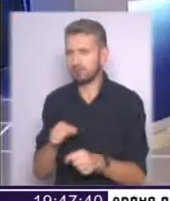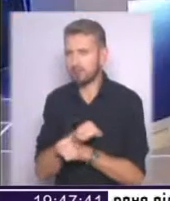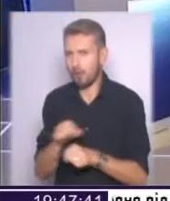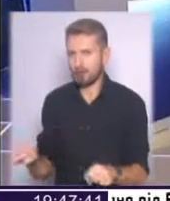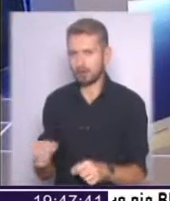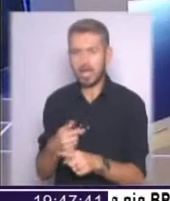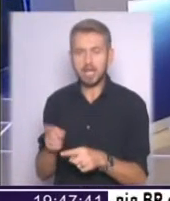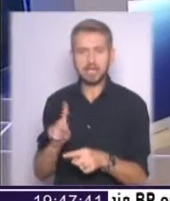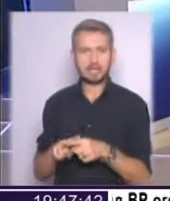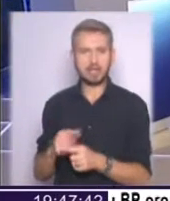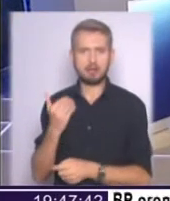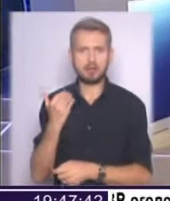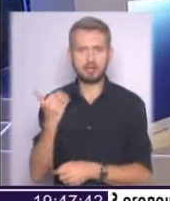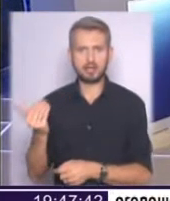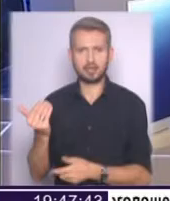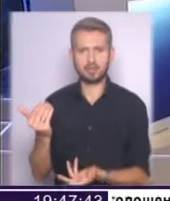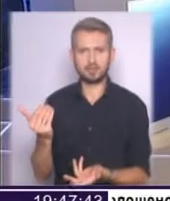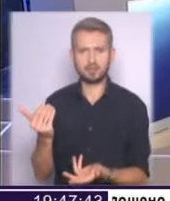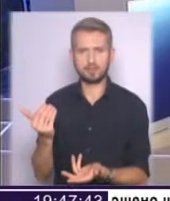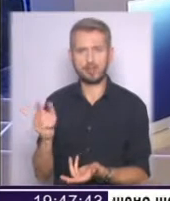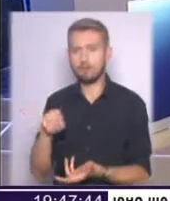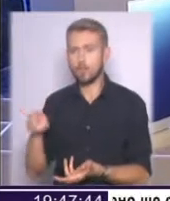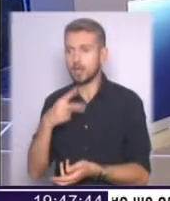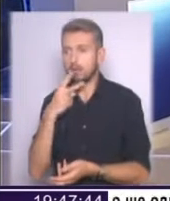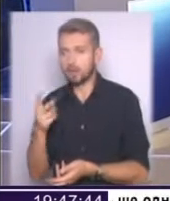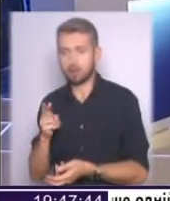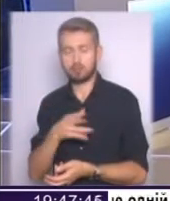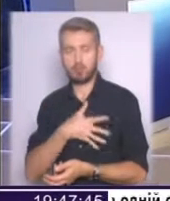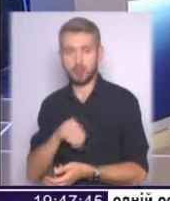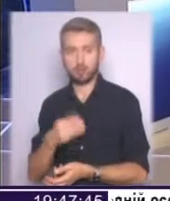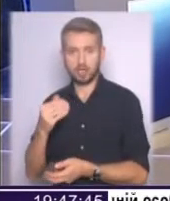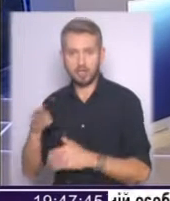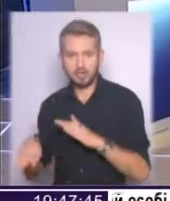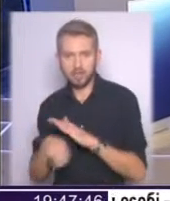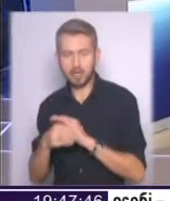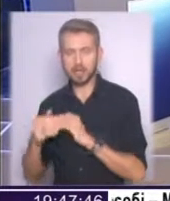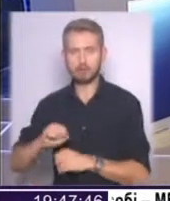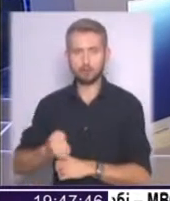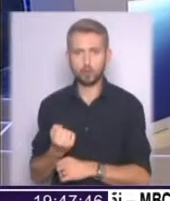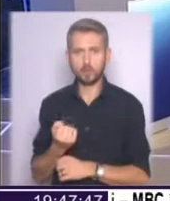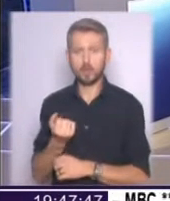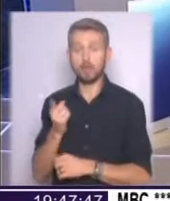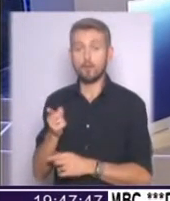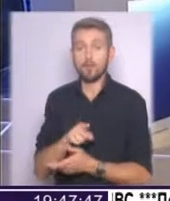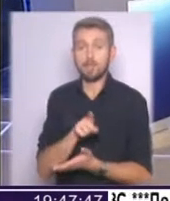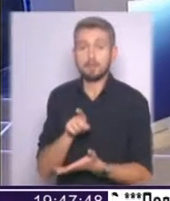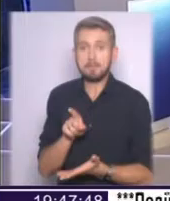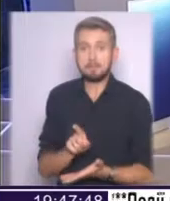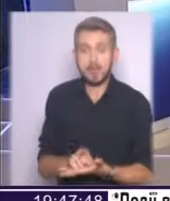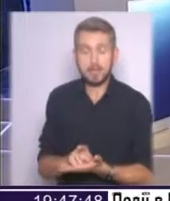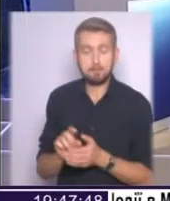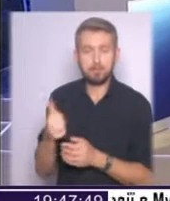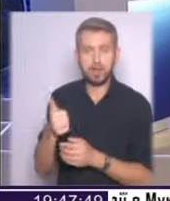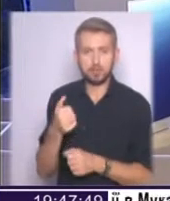це там їхні, вони бачили, як гинуть їхні підлеглі, їхні друзі, їхні, і вони би мали першими